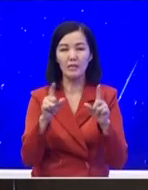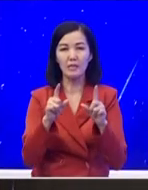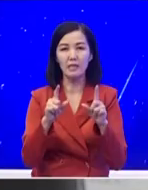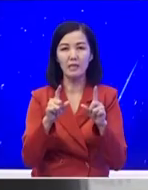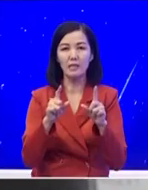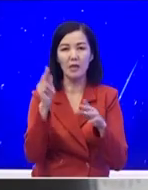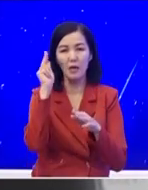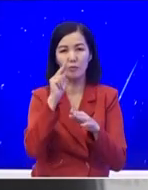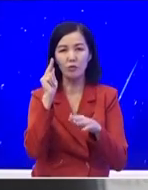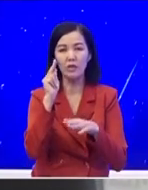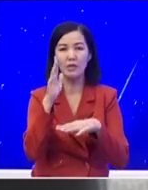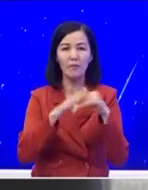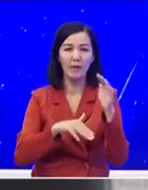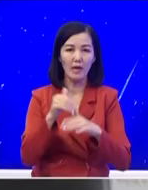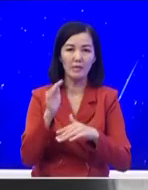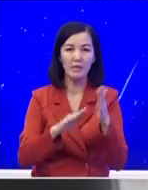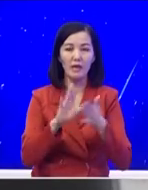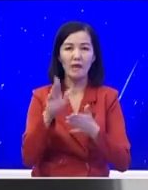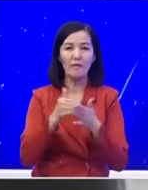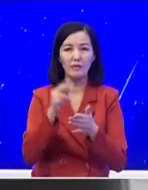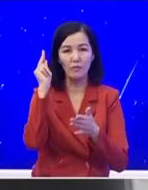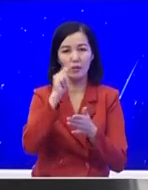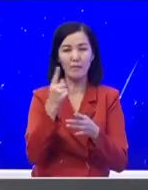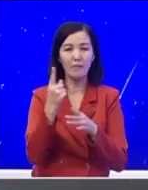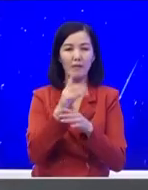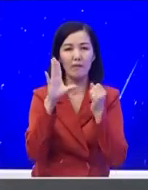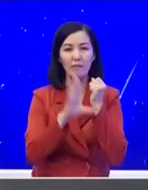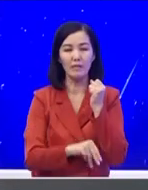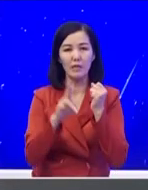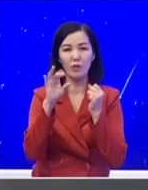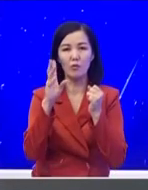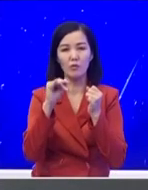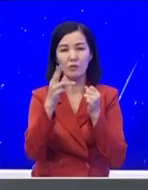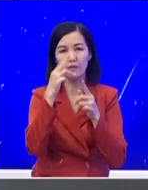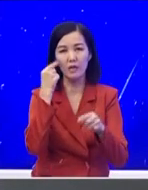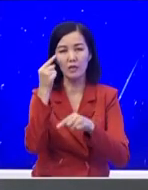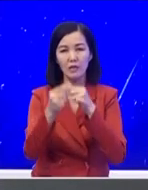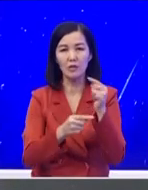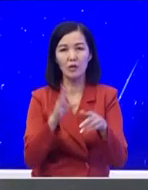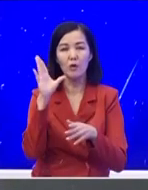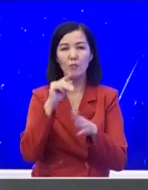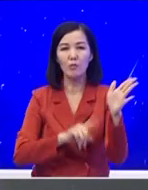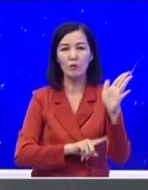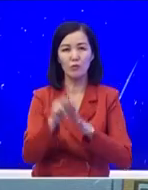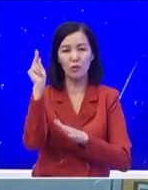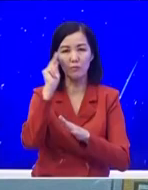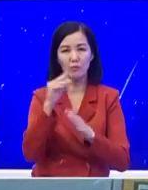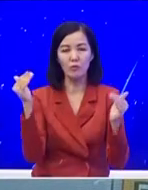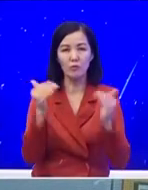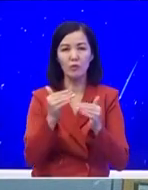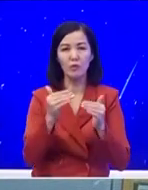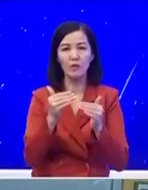обучения, профессиональной практики, в основном для обучающихся первых и последних курсов. В традиционном режиме могут начать учебный год